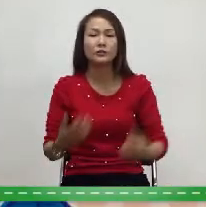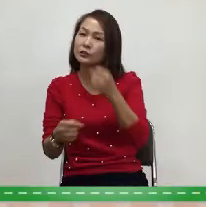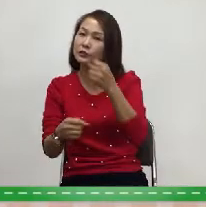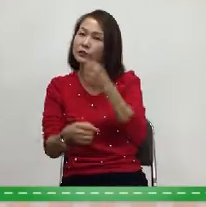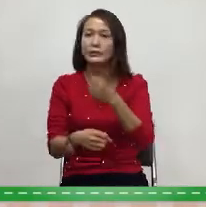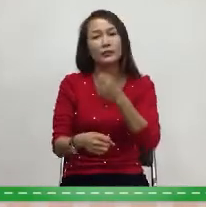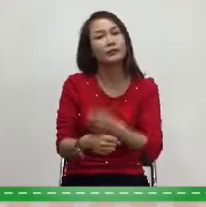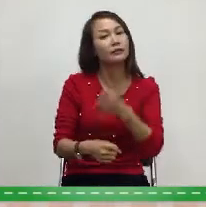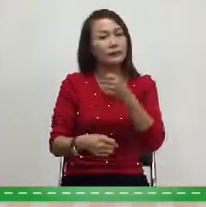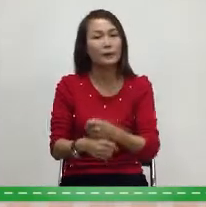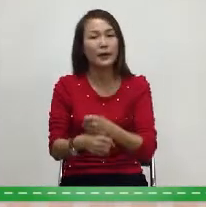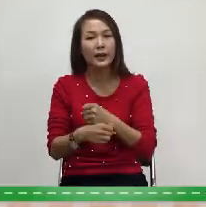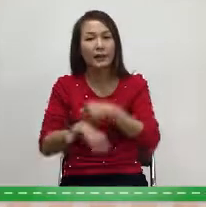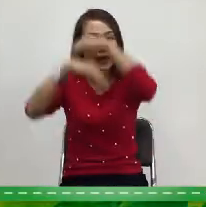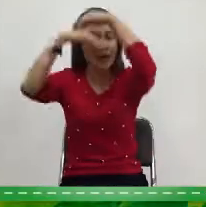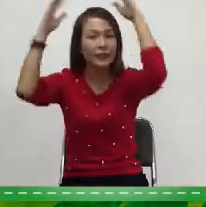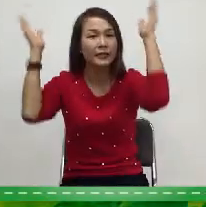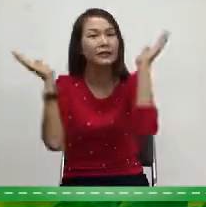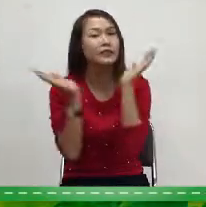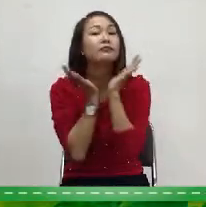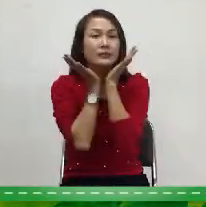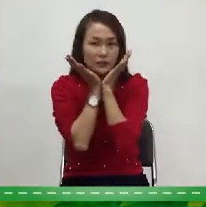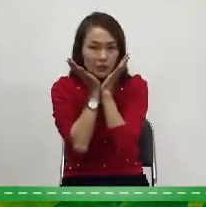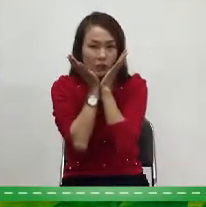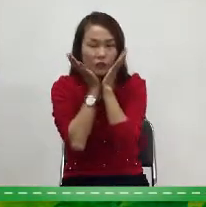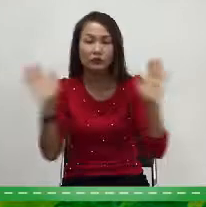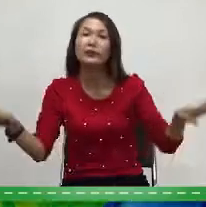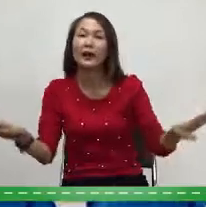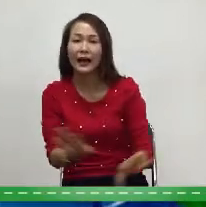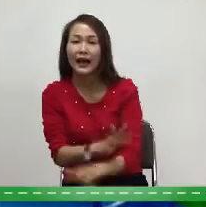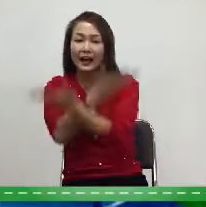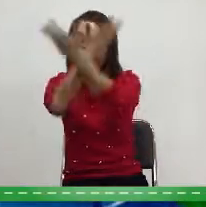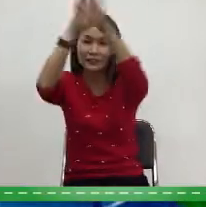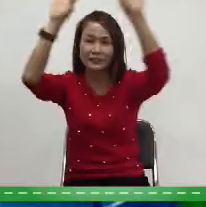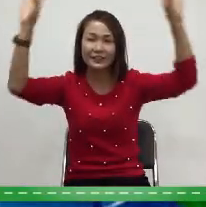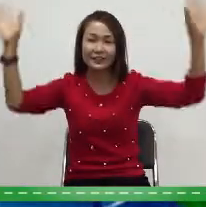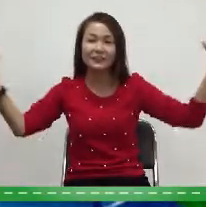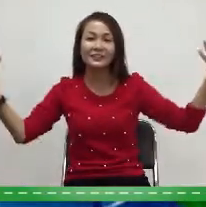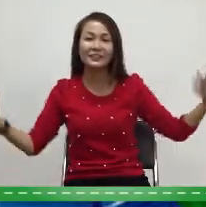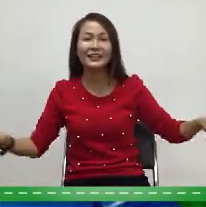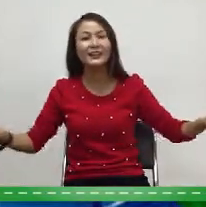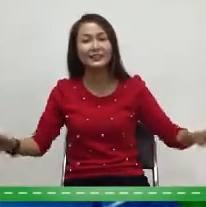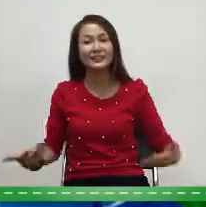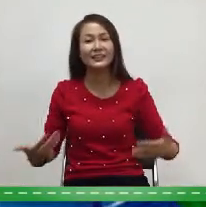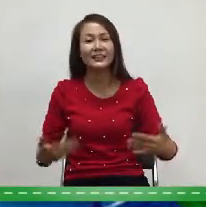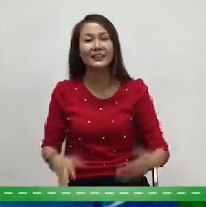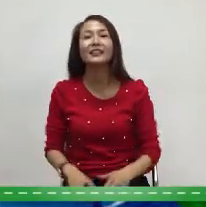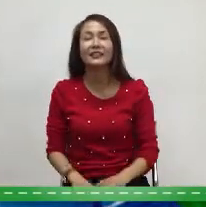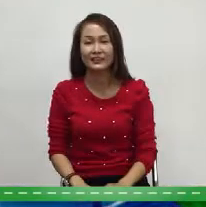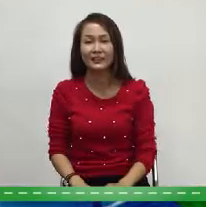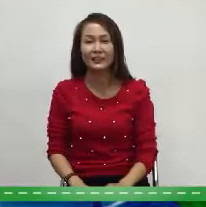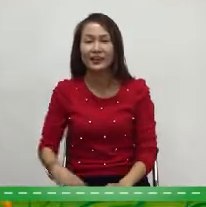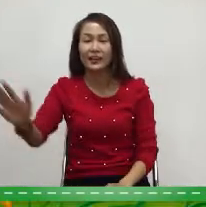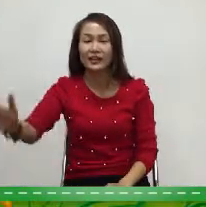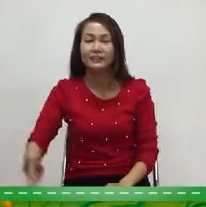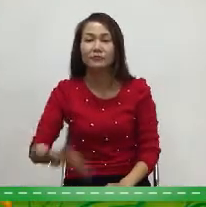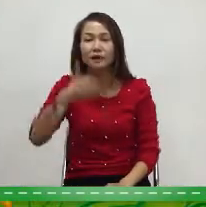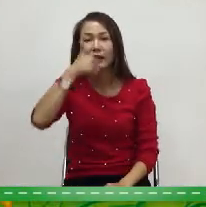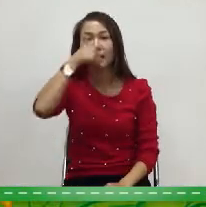너는 어때? 겨울이 제일 좋아. 여기 장미가 있어. 정말 아름답다.